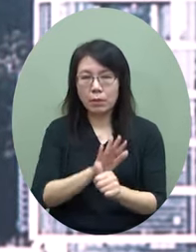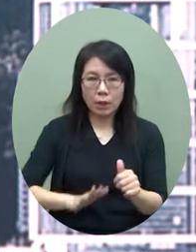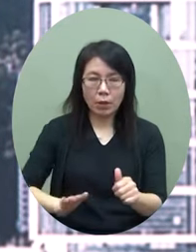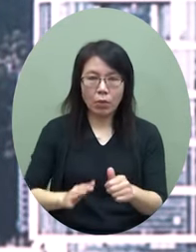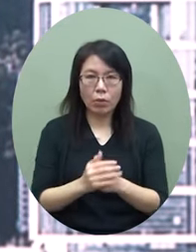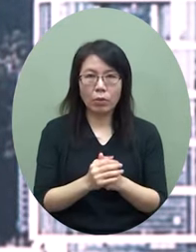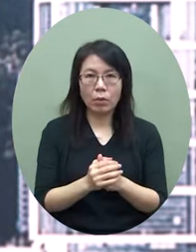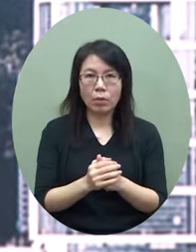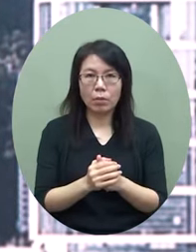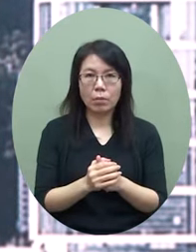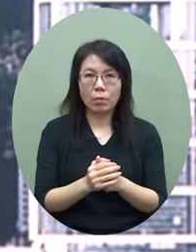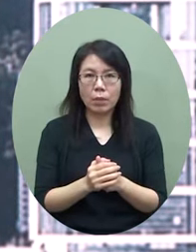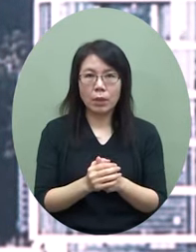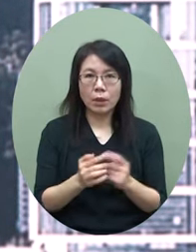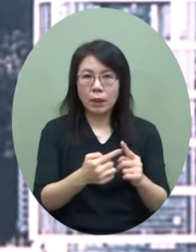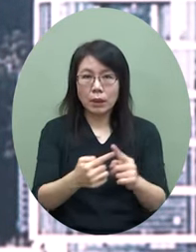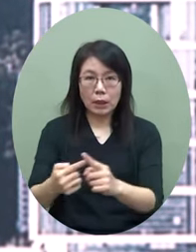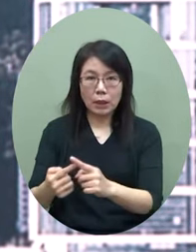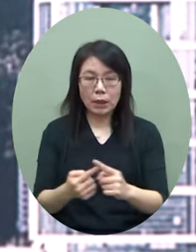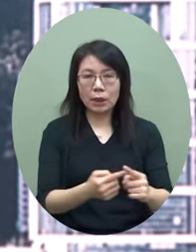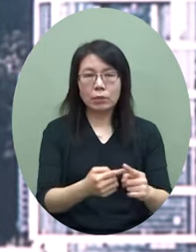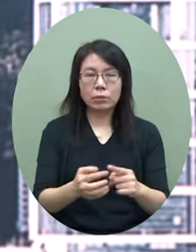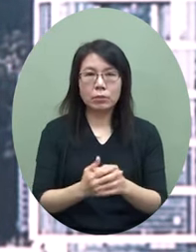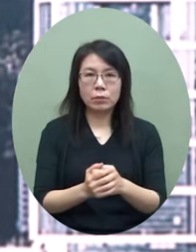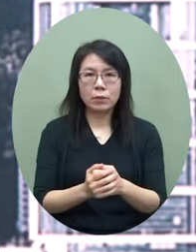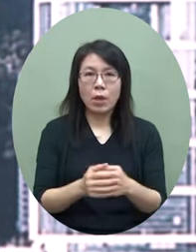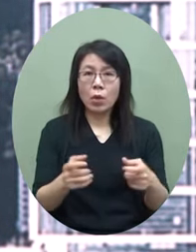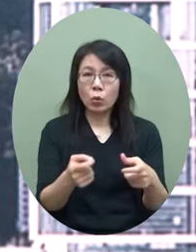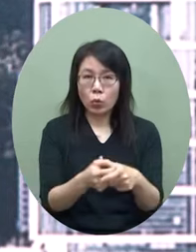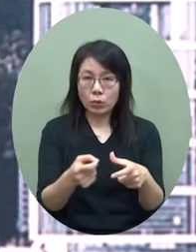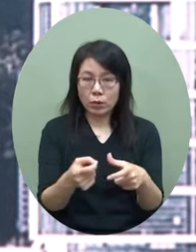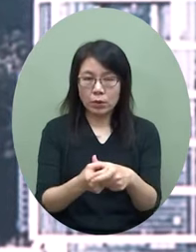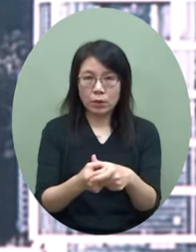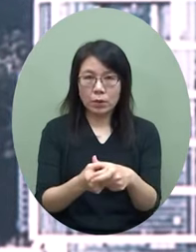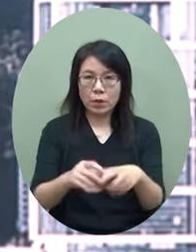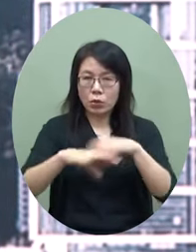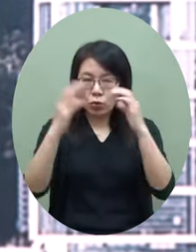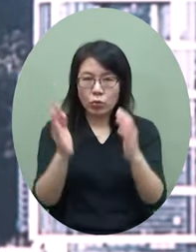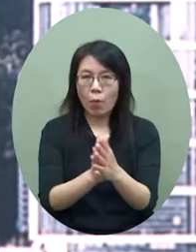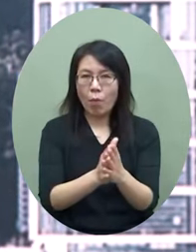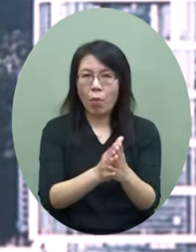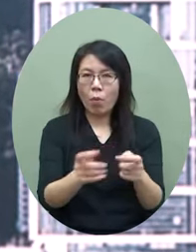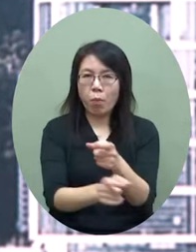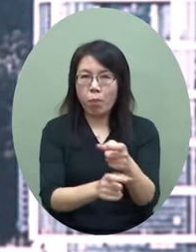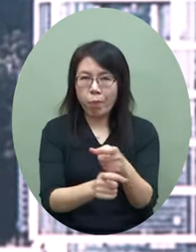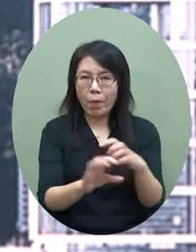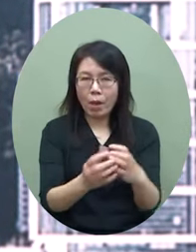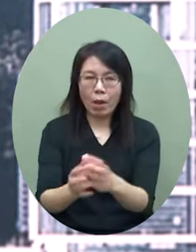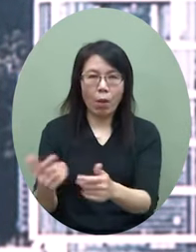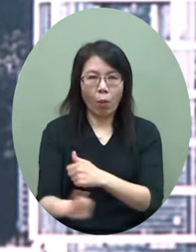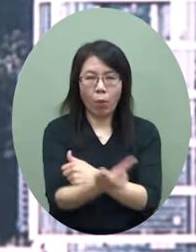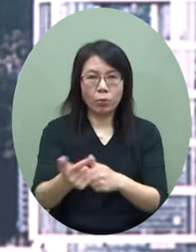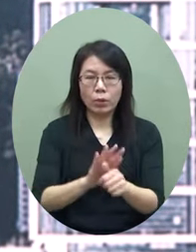的人企业整个行业是非常之多